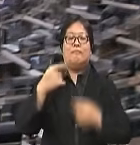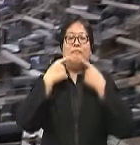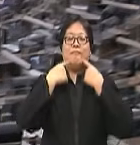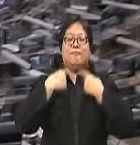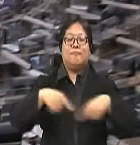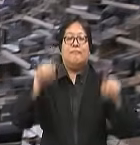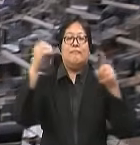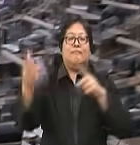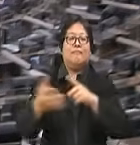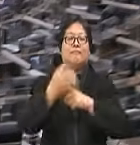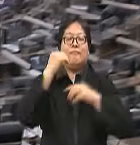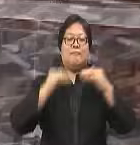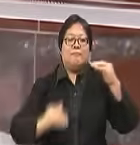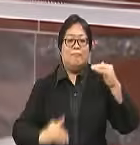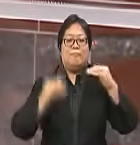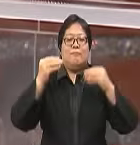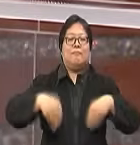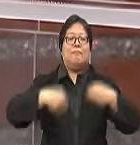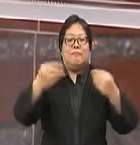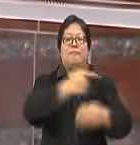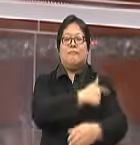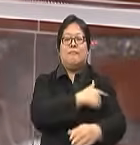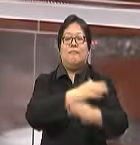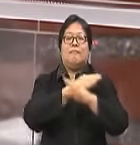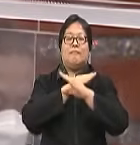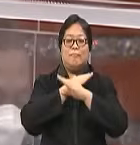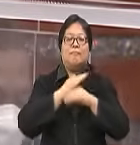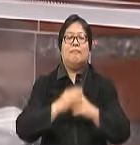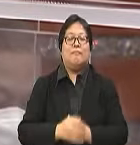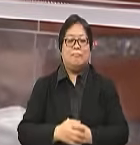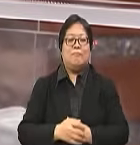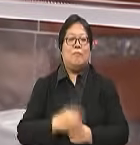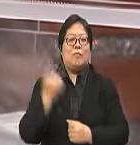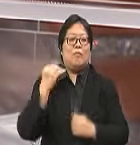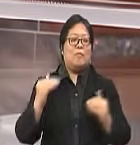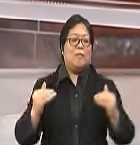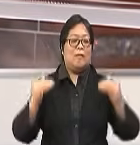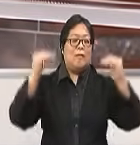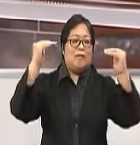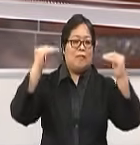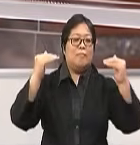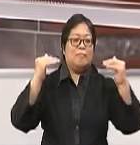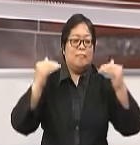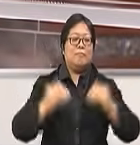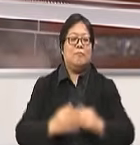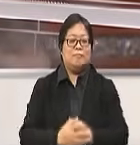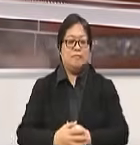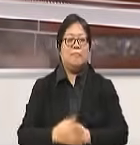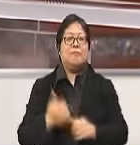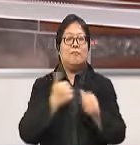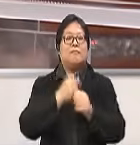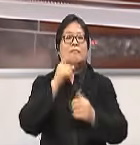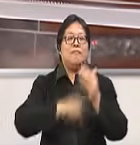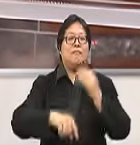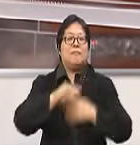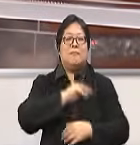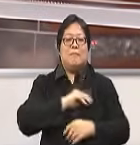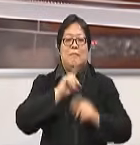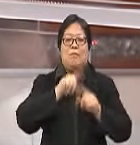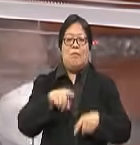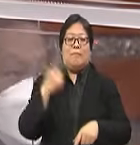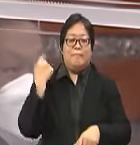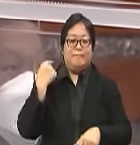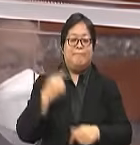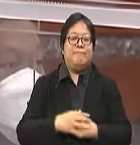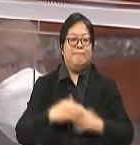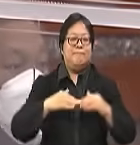mencapai ke versity pemberian pepsin sehingga ke suatu tahap yang tinggi sebagaimana disebut oleh yang Rhoma